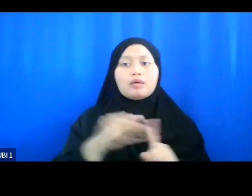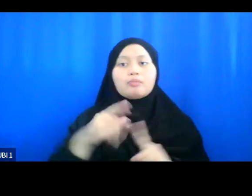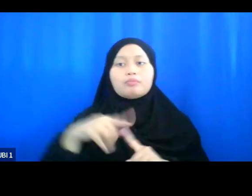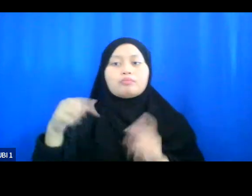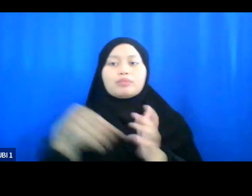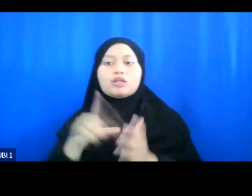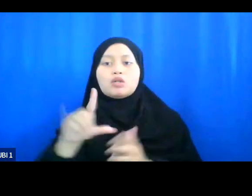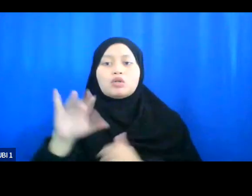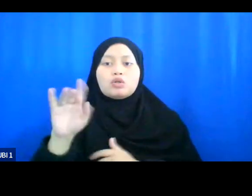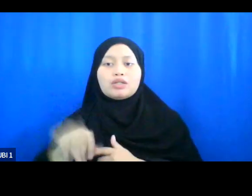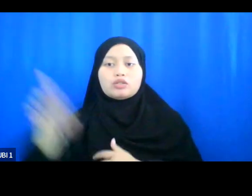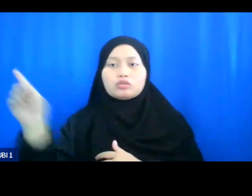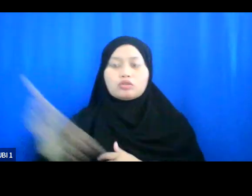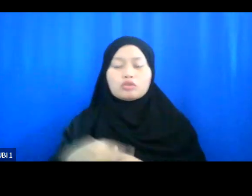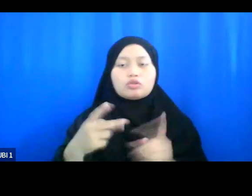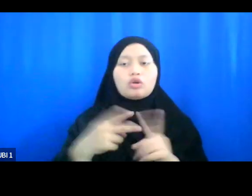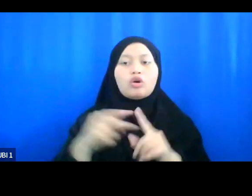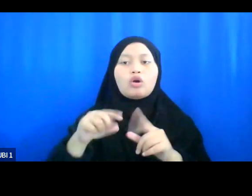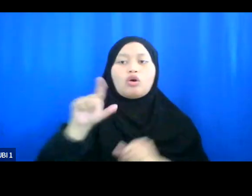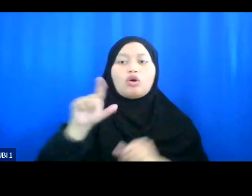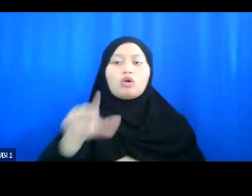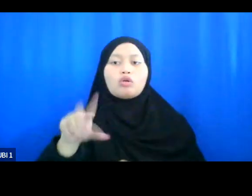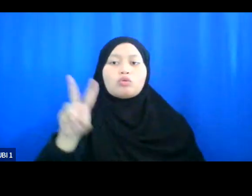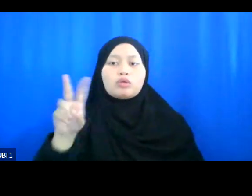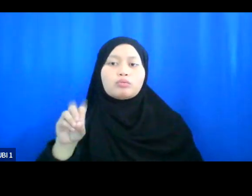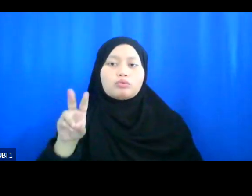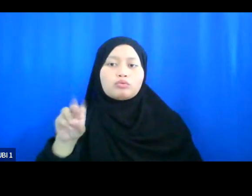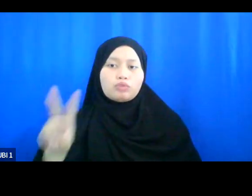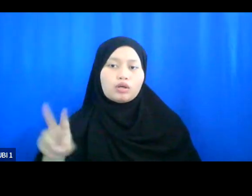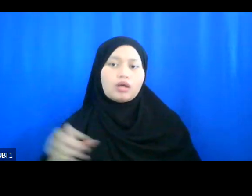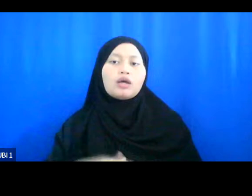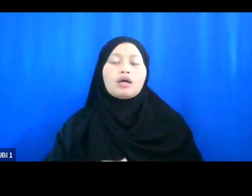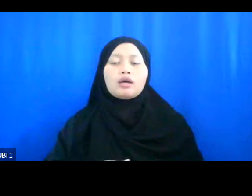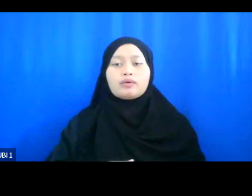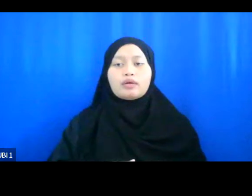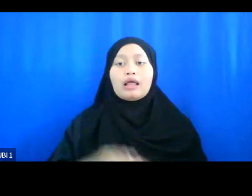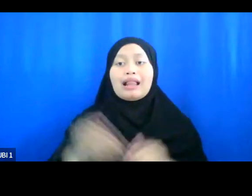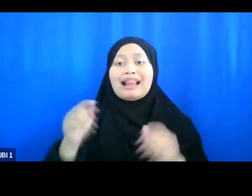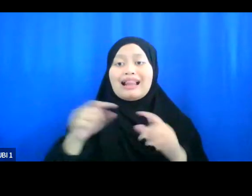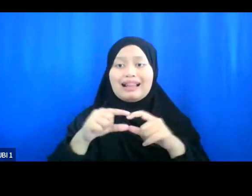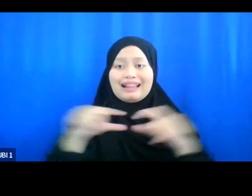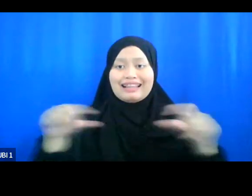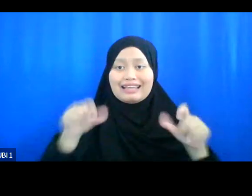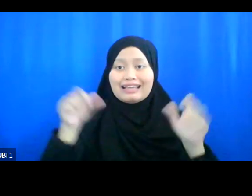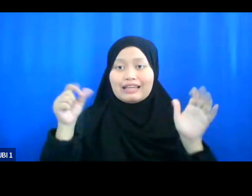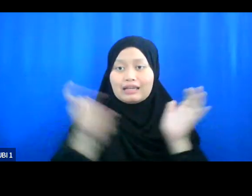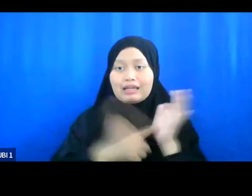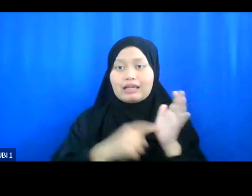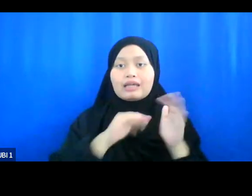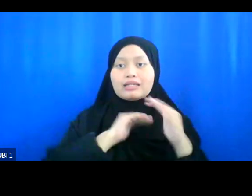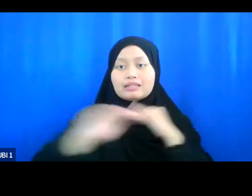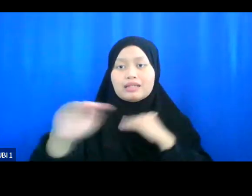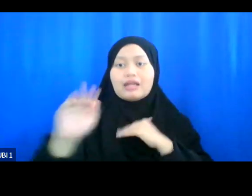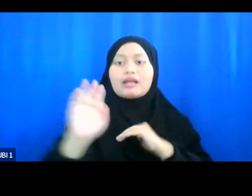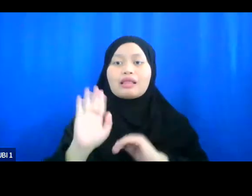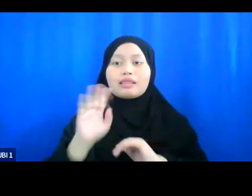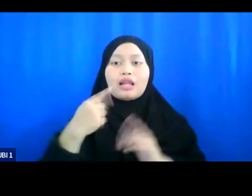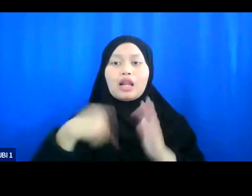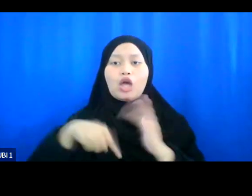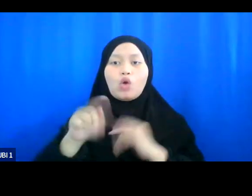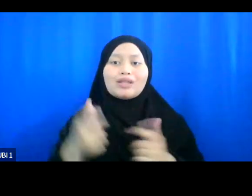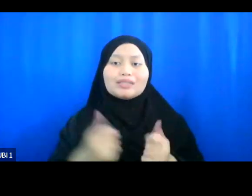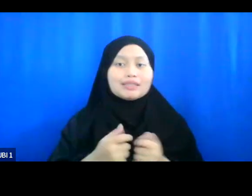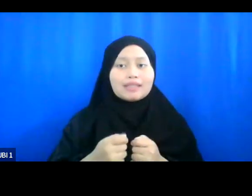ke bit.ly Syaikh sweet itu entitas tinggal dua ya manahoreng akan nanti dishare oleh kami melalui chat